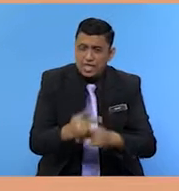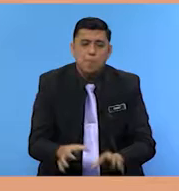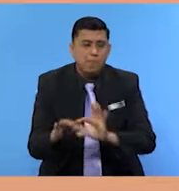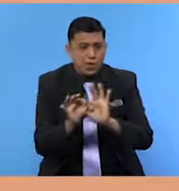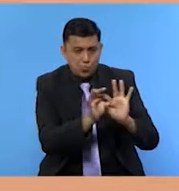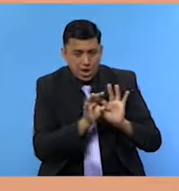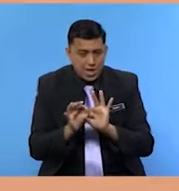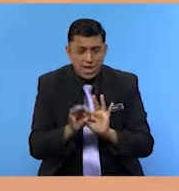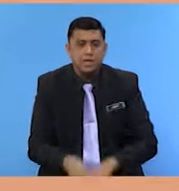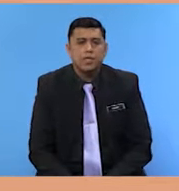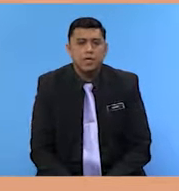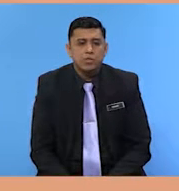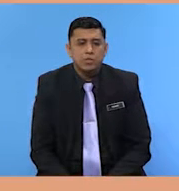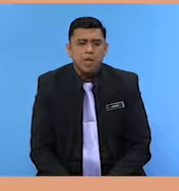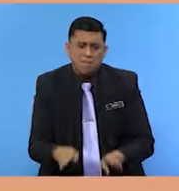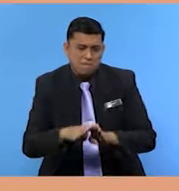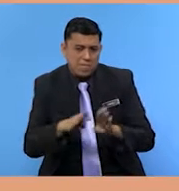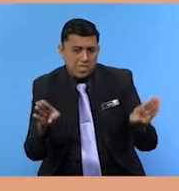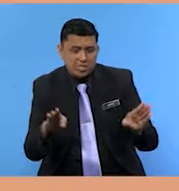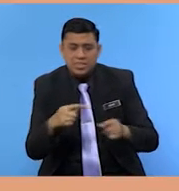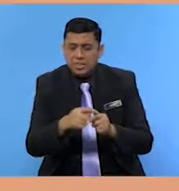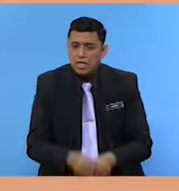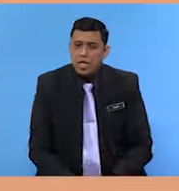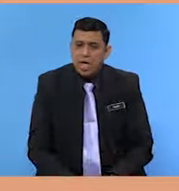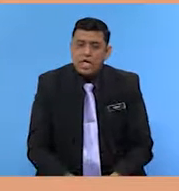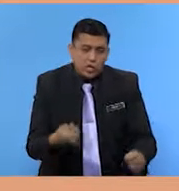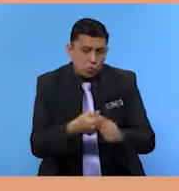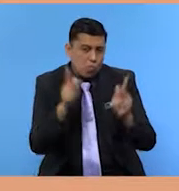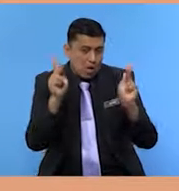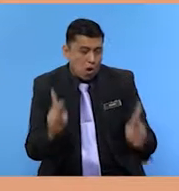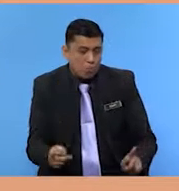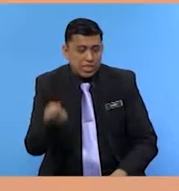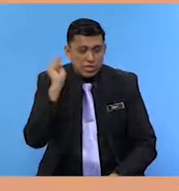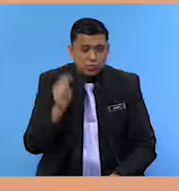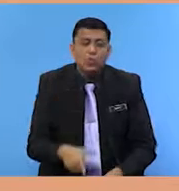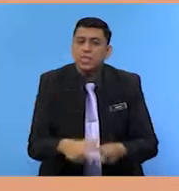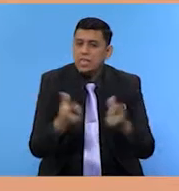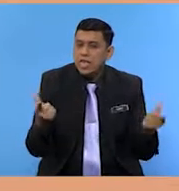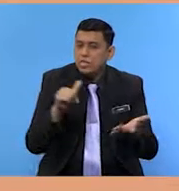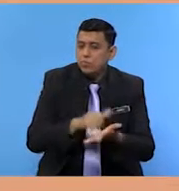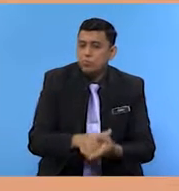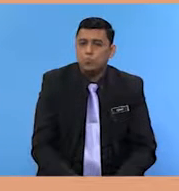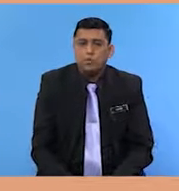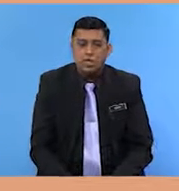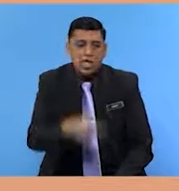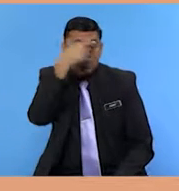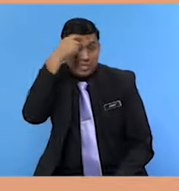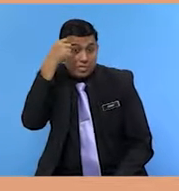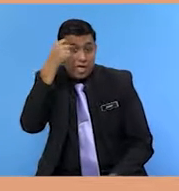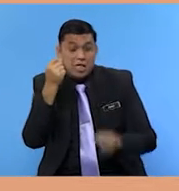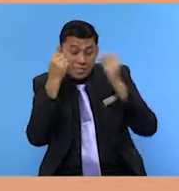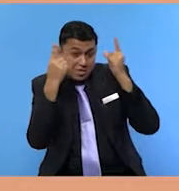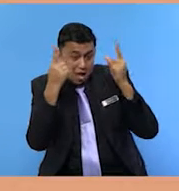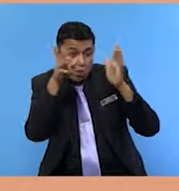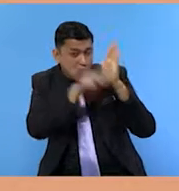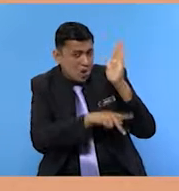status ekonomi dan tempat tinggal mereka adalah berbeza mengikut kaum tadi. Selain itu adalah faktor kekurangan